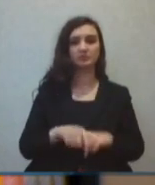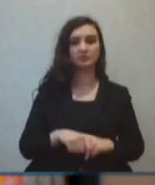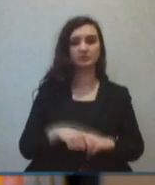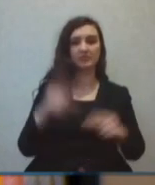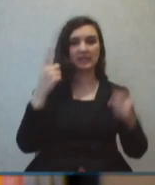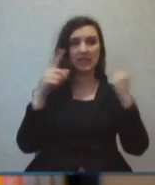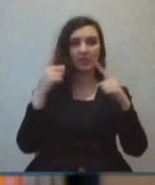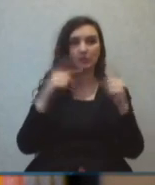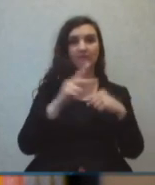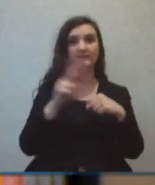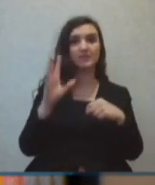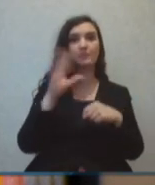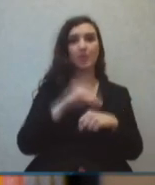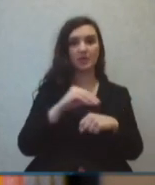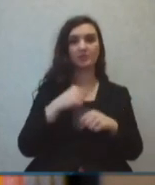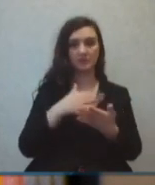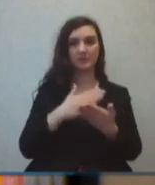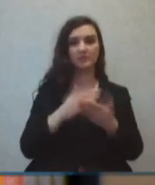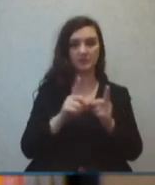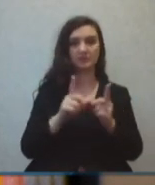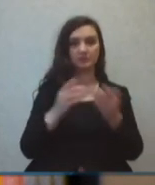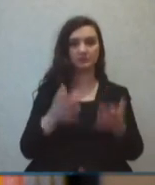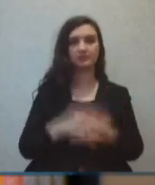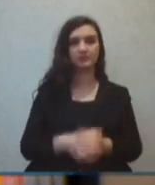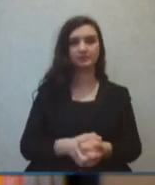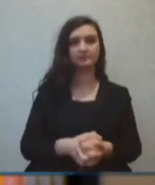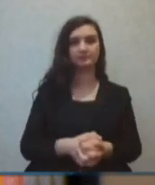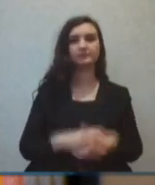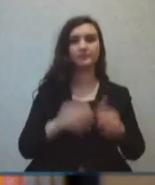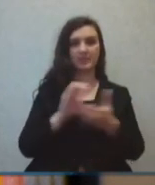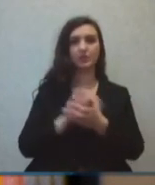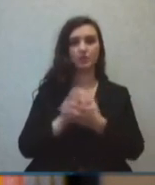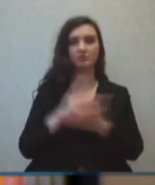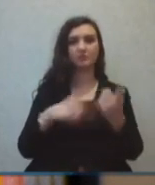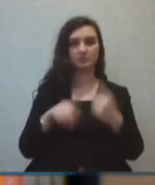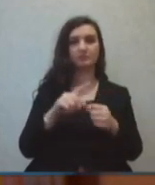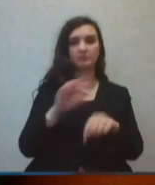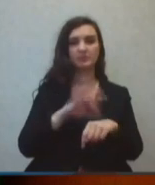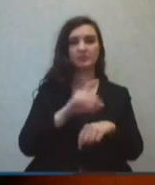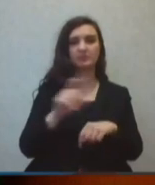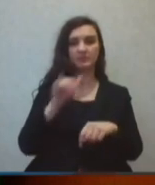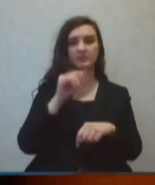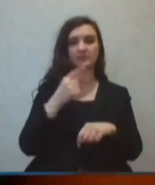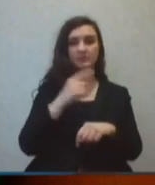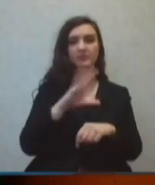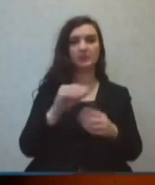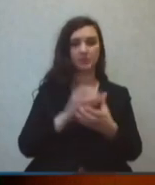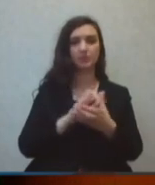კრეატიულობა, ვინც გამოიჩინა, მე მყავს ასეთი ნაცნობები და პაციენტებს ვერ ვიტყვი, ყოველ